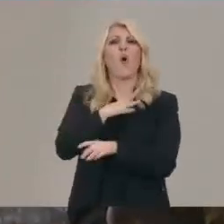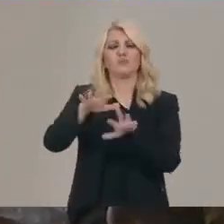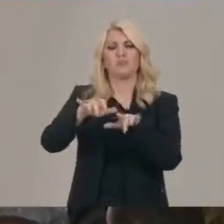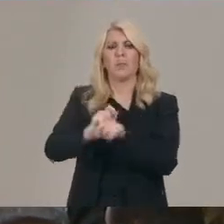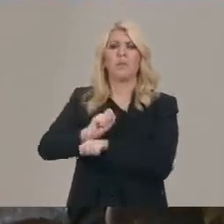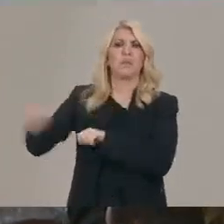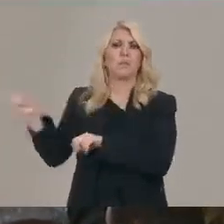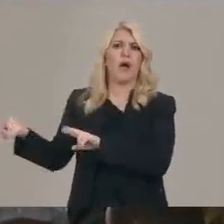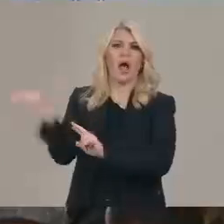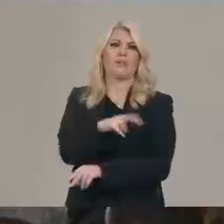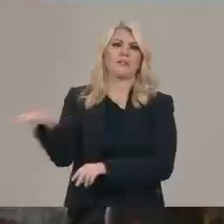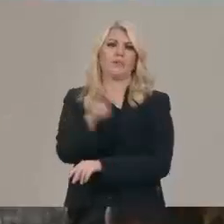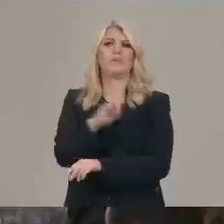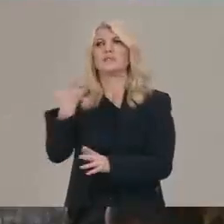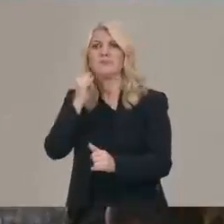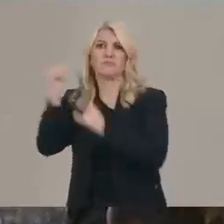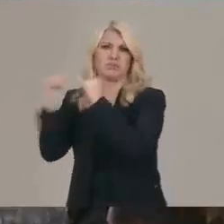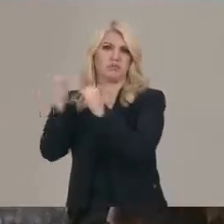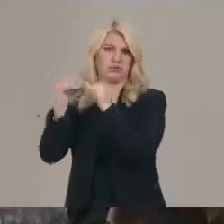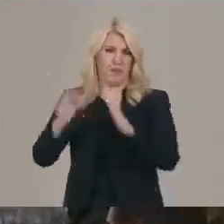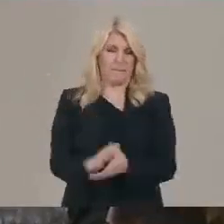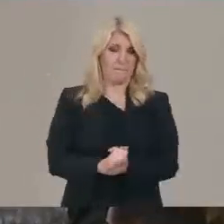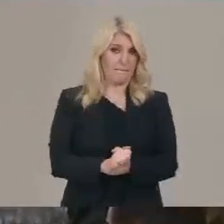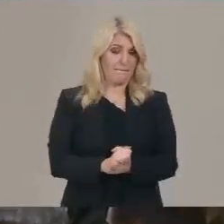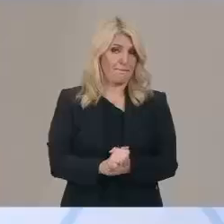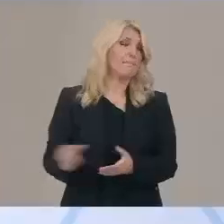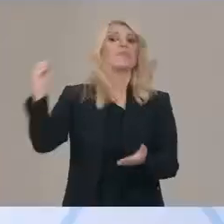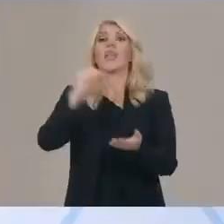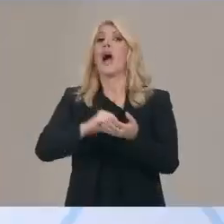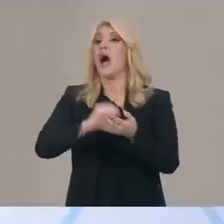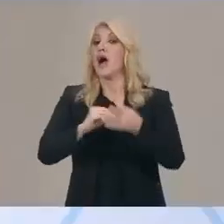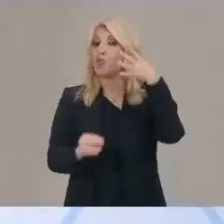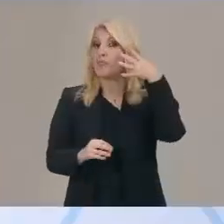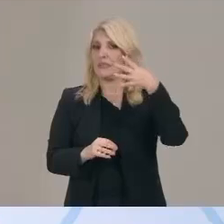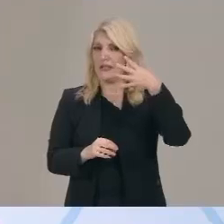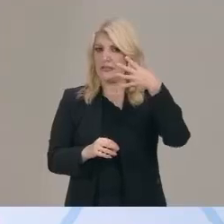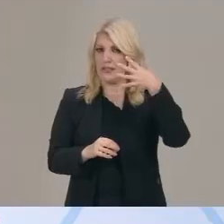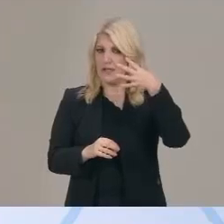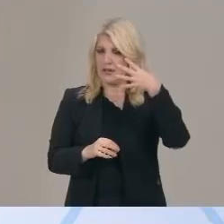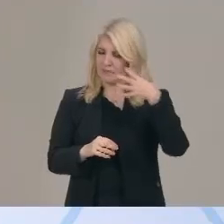με 4 ακόμα βήματα που θα γίνουν μέσα στο